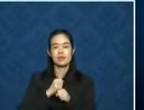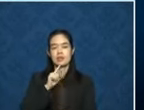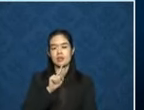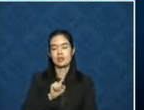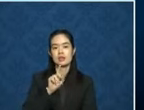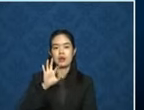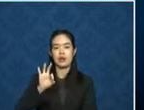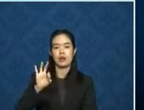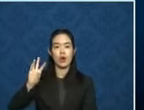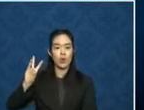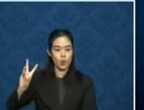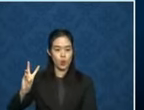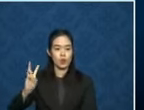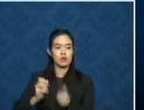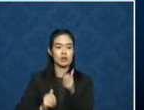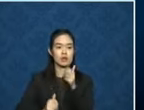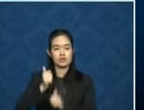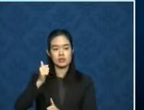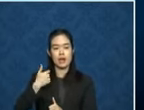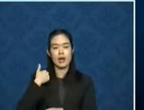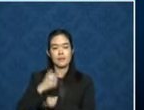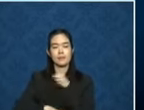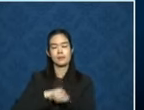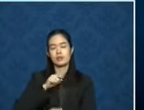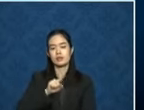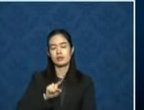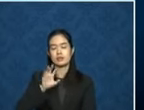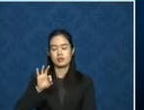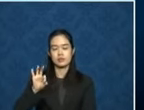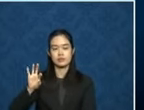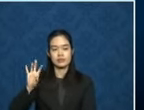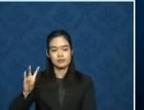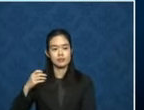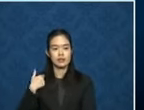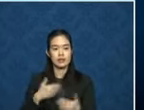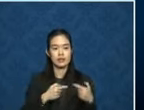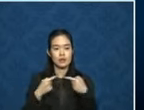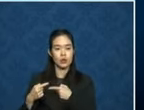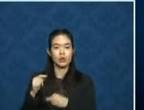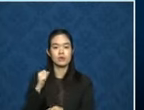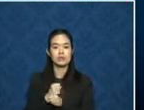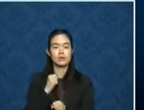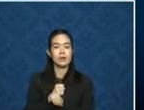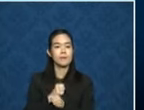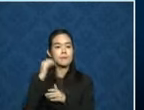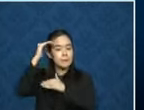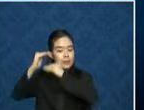กหมากรุกได้ในปี1997ครับบริษัท Google นะครับก็ร่วมกับ DeepMind ครับพัฒน